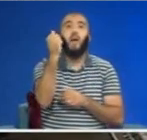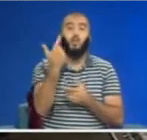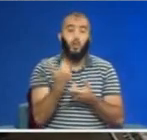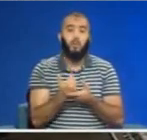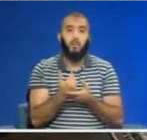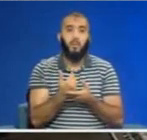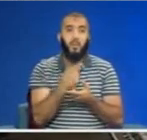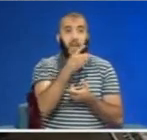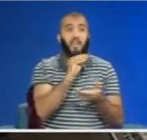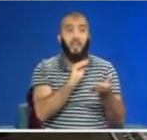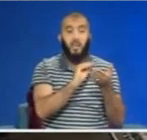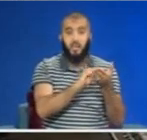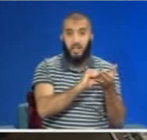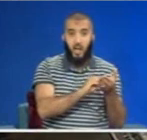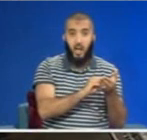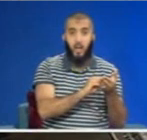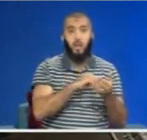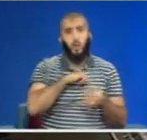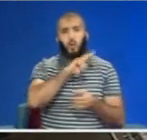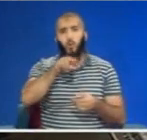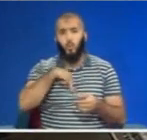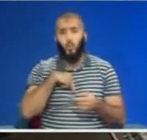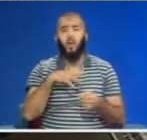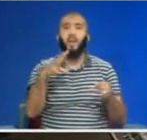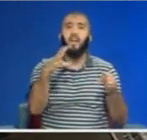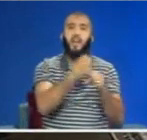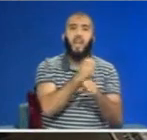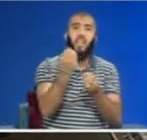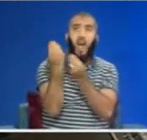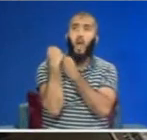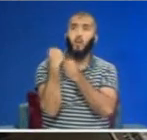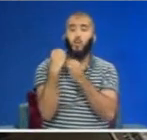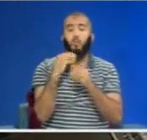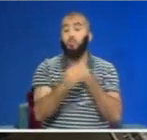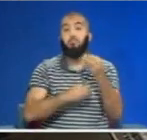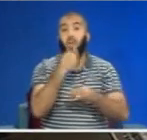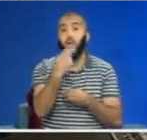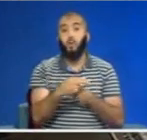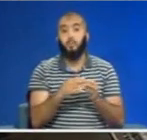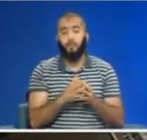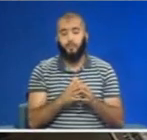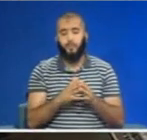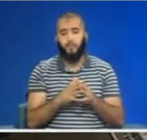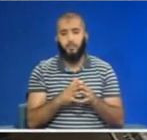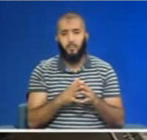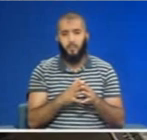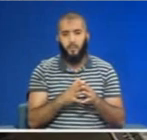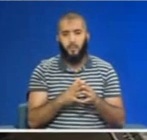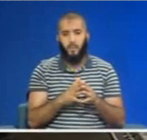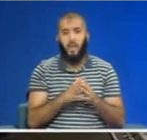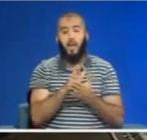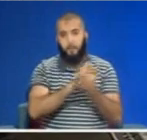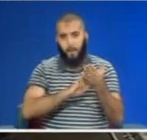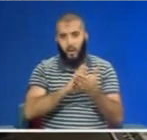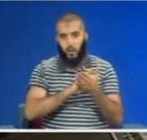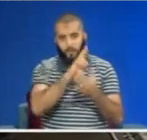الاضحيه تعتبر اضحيه كامله وحنايا هذا؟ طيب هذاك المبلغ استفادت منه السيده ولا لا؟